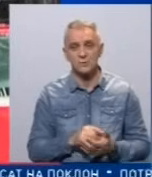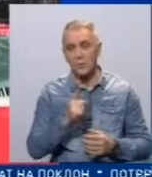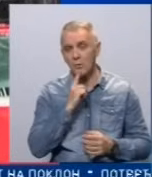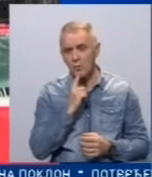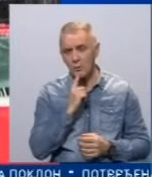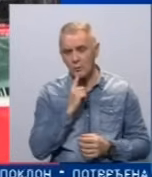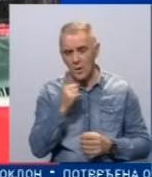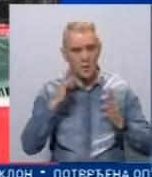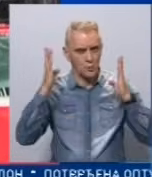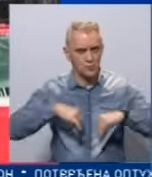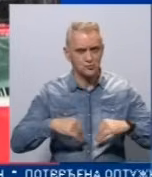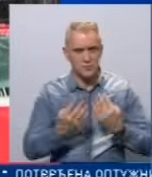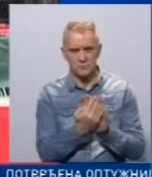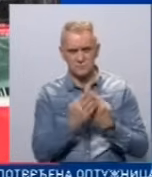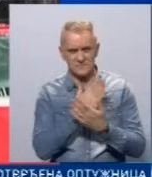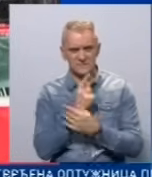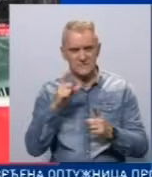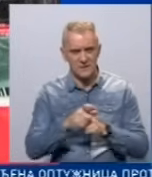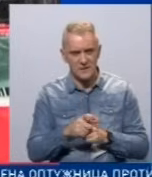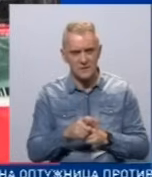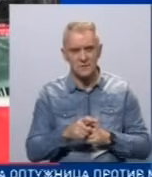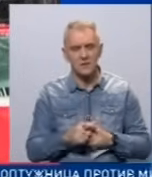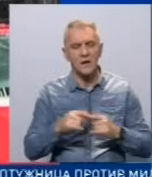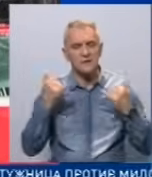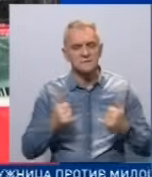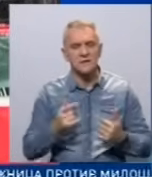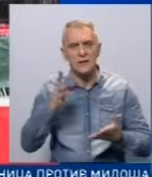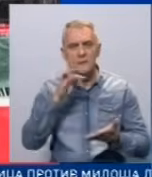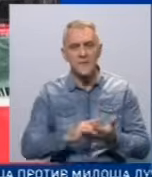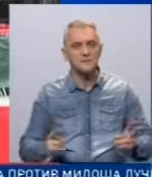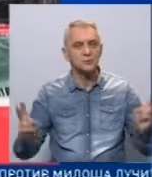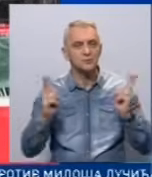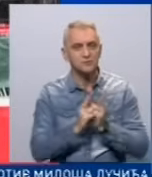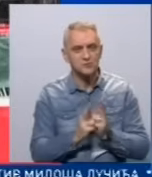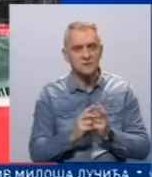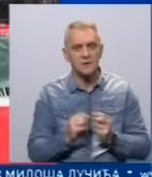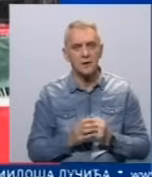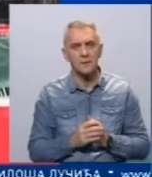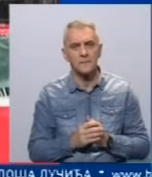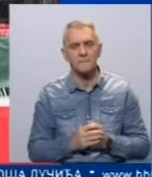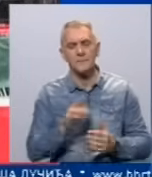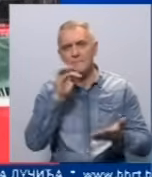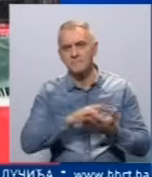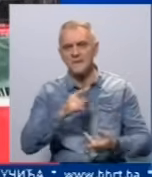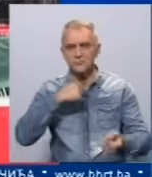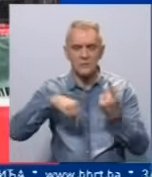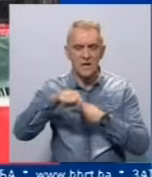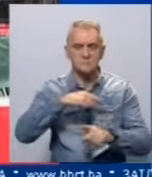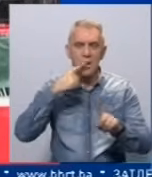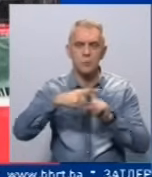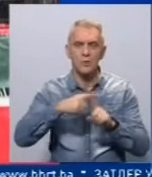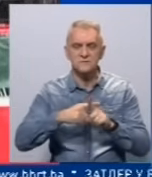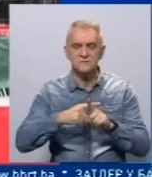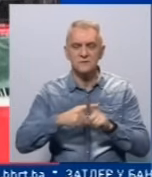rušenja Berlinskog zida bilo razdjelnica svjetova, sada je mjesto susreta i sastajanja, mjesto razmjene pozitivnih